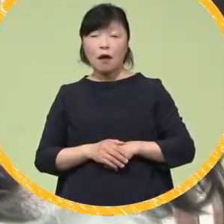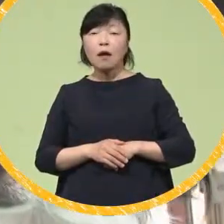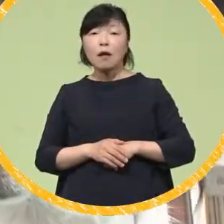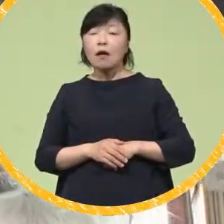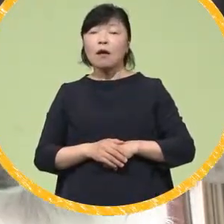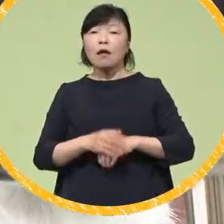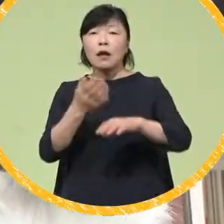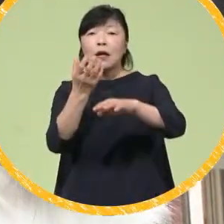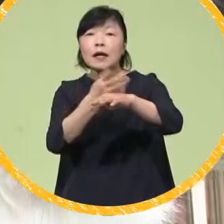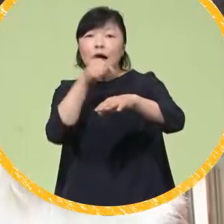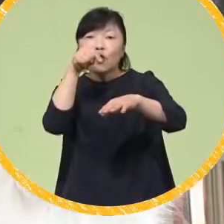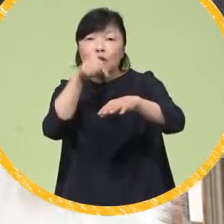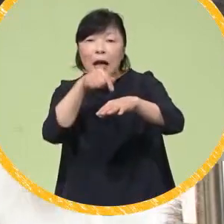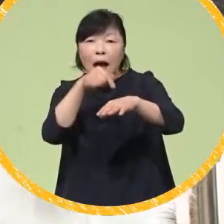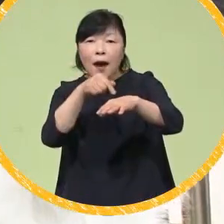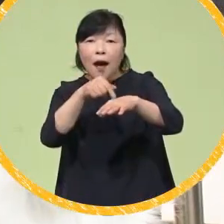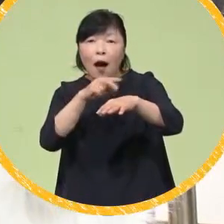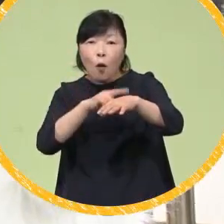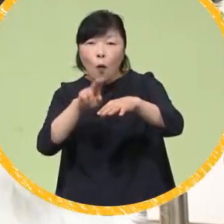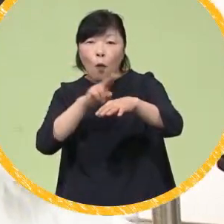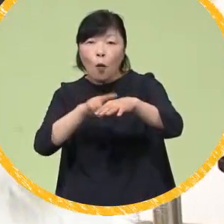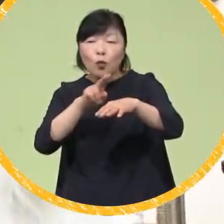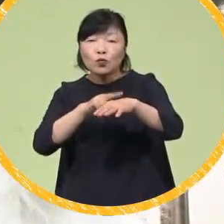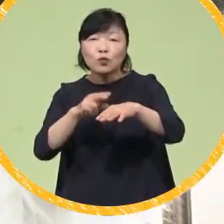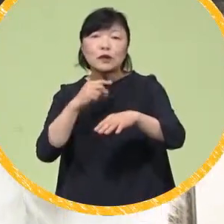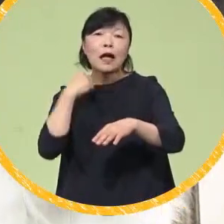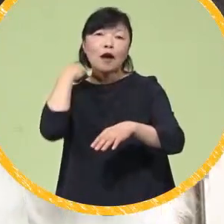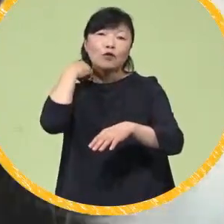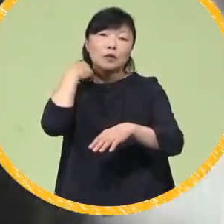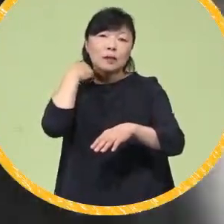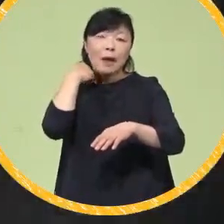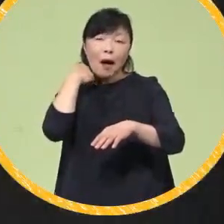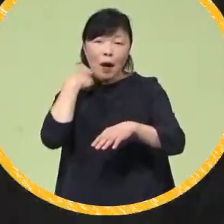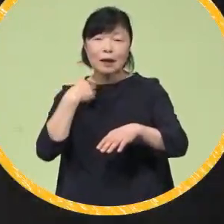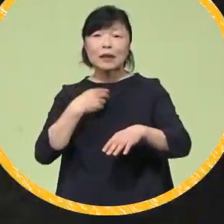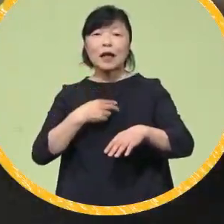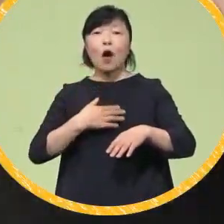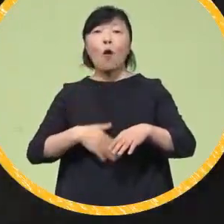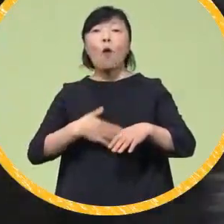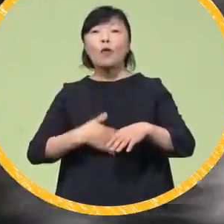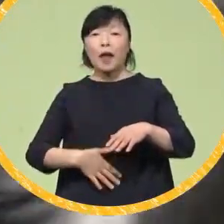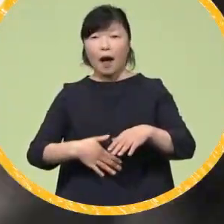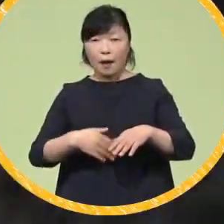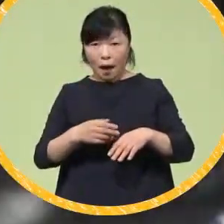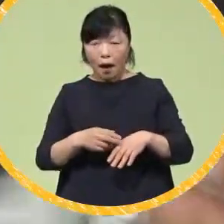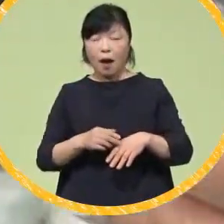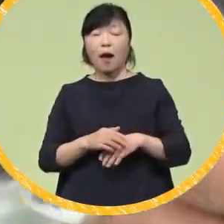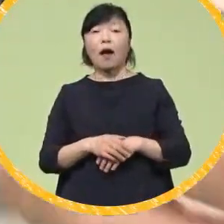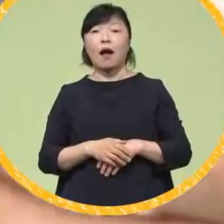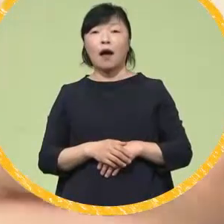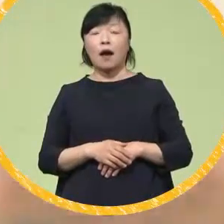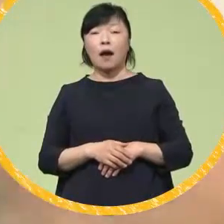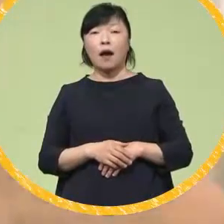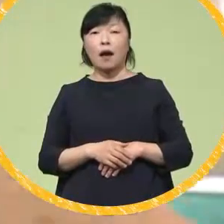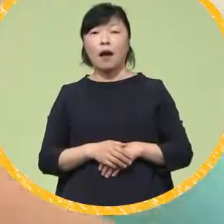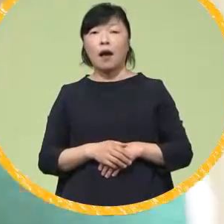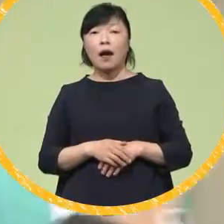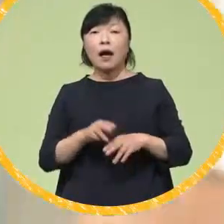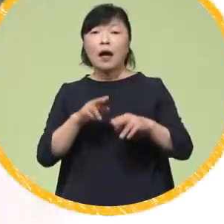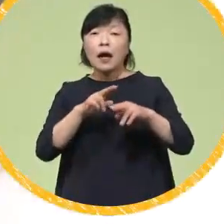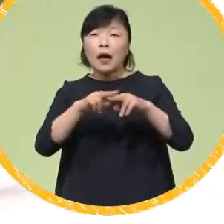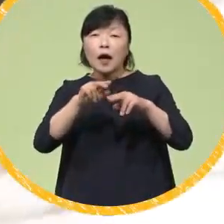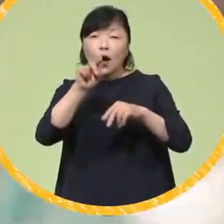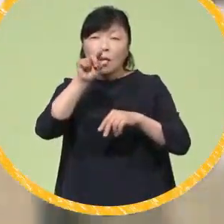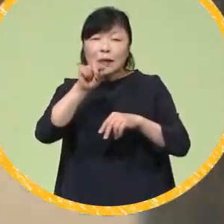をすいて、はいはいはい、あと首周りとかお腹の下を さっぱりしてますね。これあれなんですか、あんまり切りす